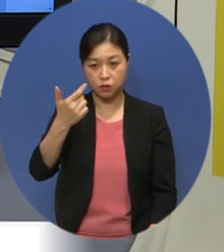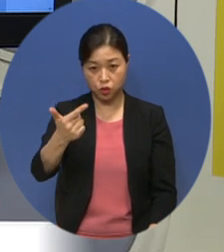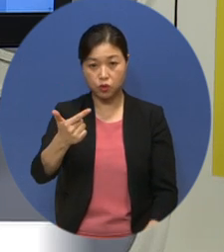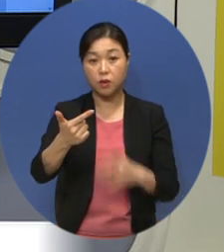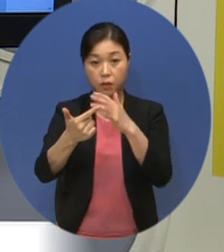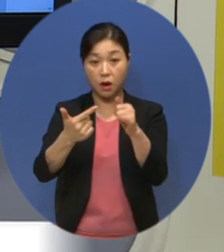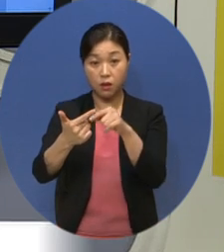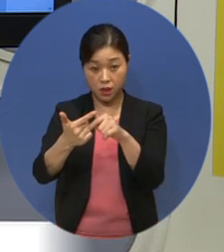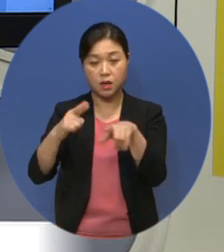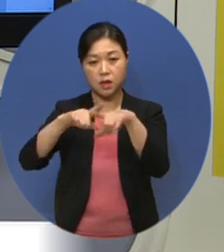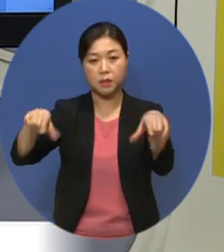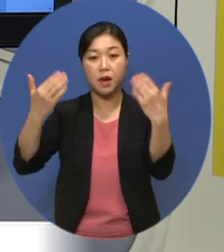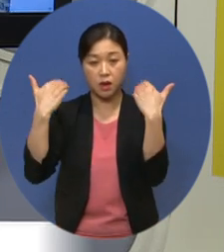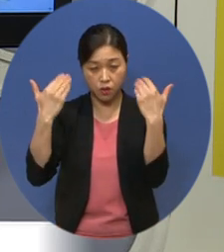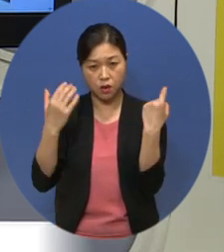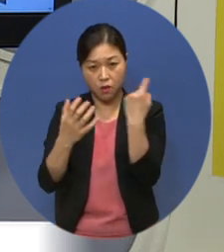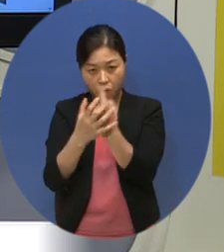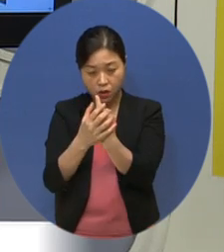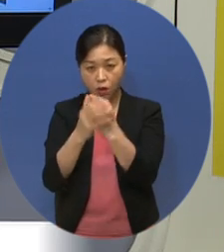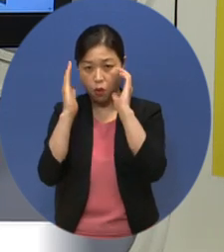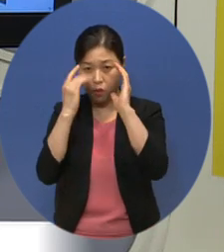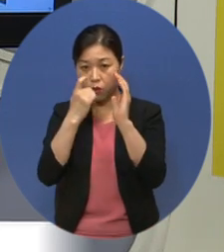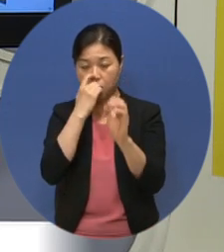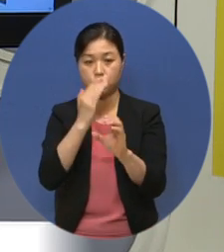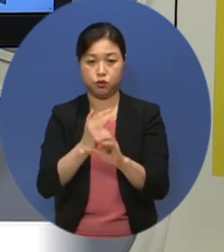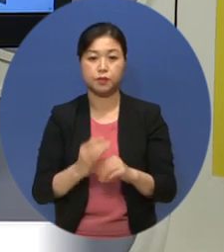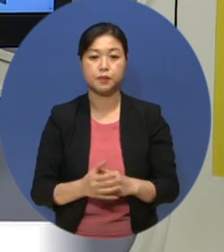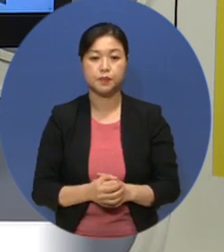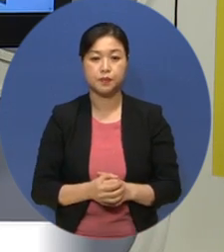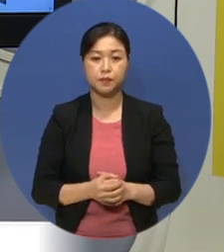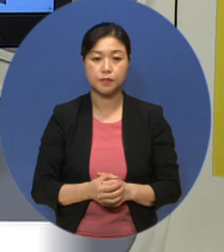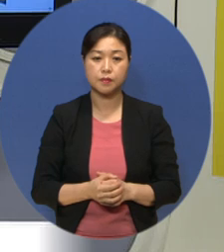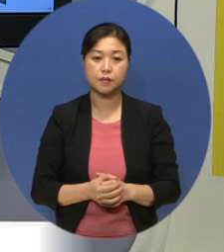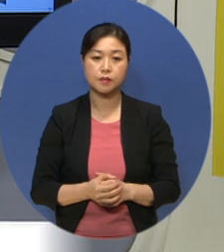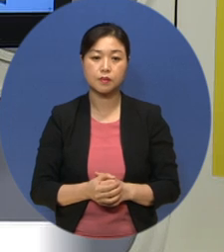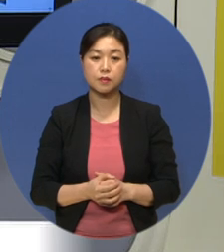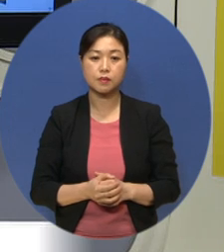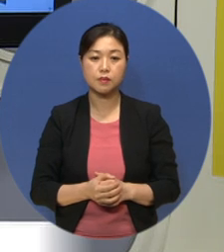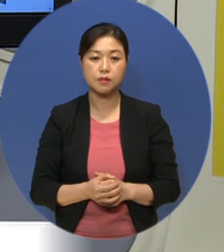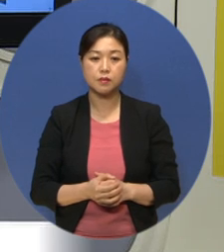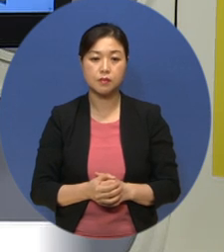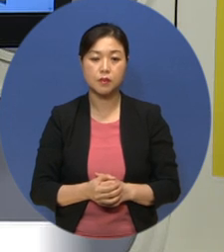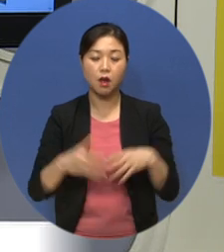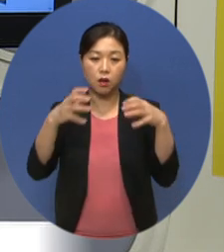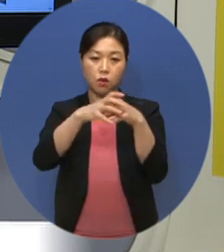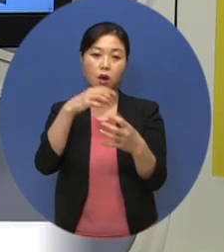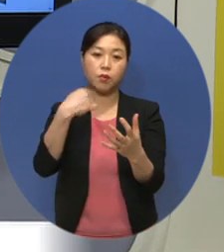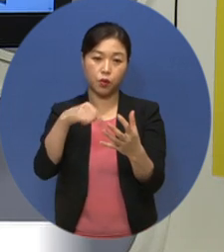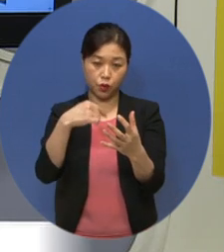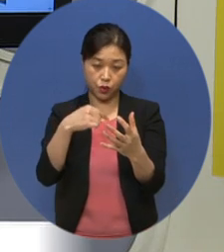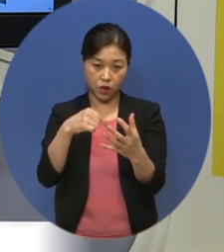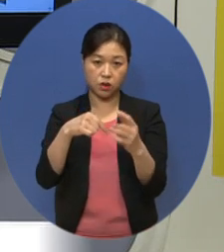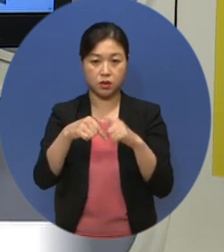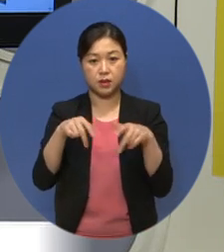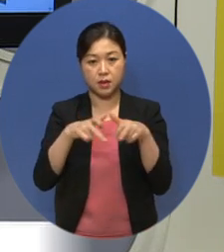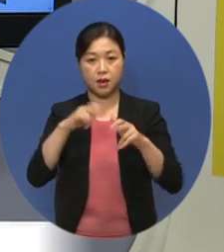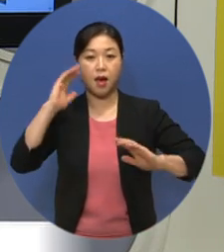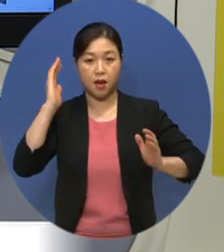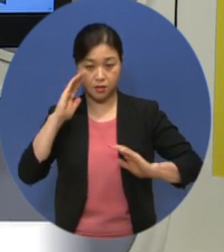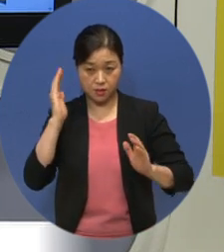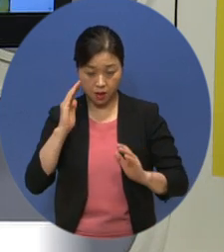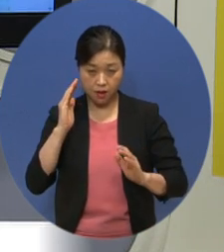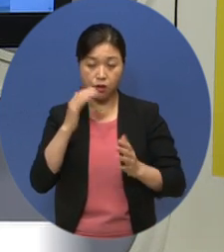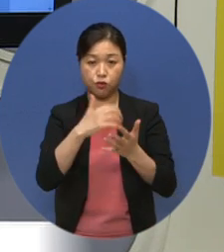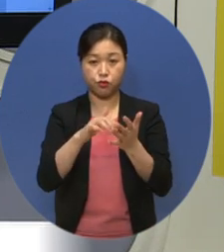일반 학교에서 통합 교육을 받고 있는 것으로 나타났습니다 이처럼 통합 교육을 받고 있는 특수 교육 대상자의